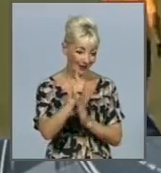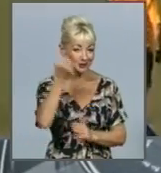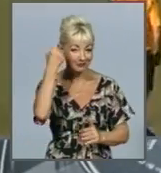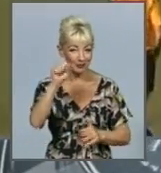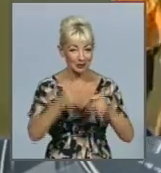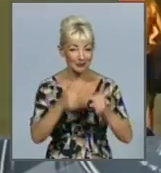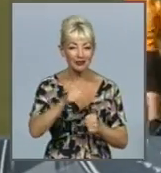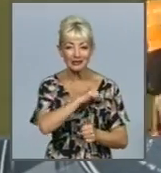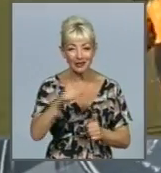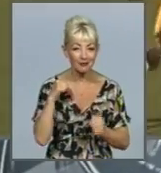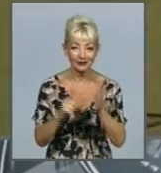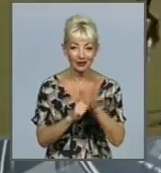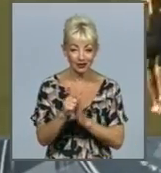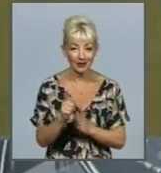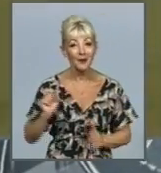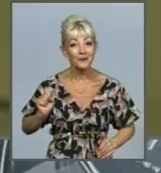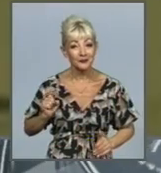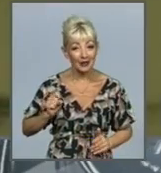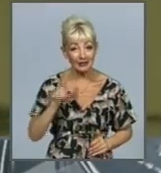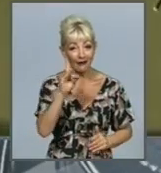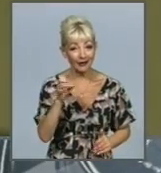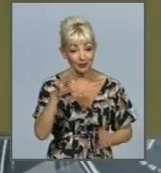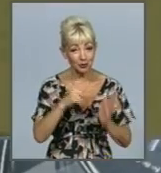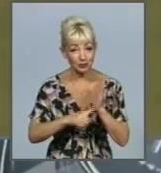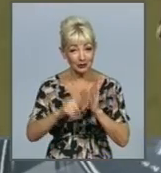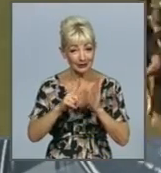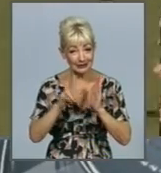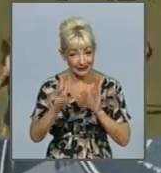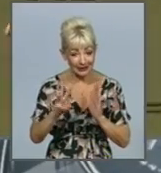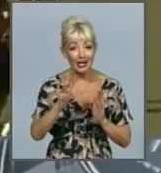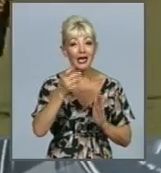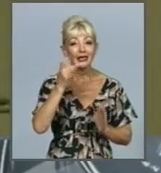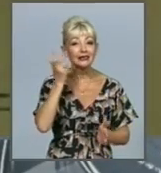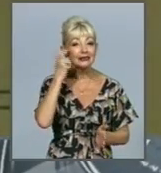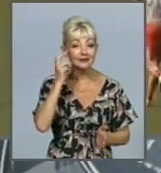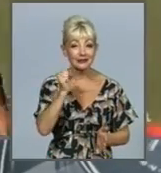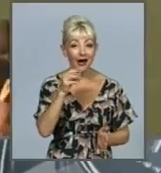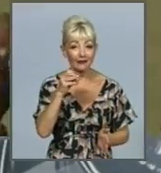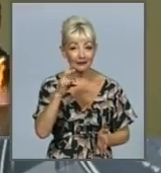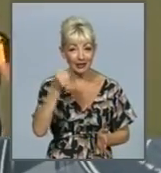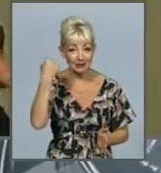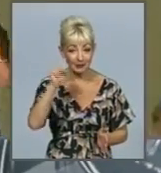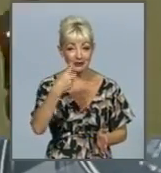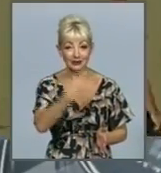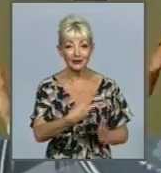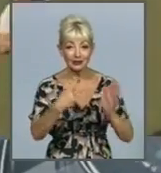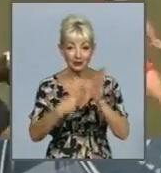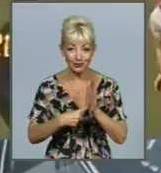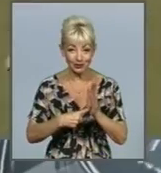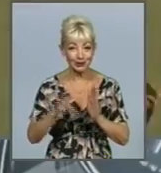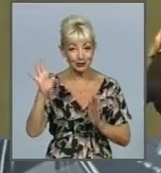с самого начала. Одесский «Кредо-63» и столичный «Антарес» харьковчане укатали со счетом